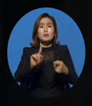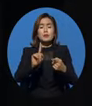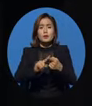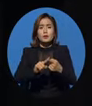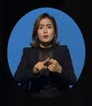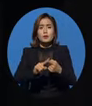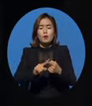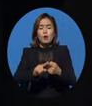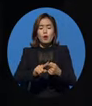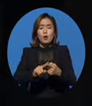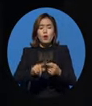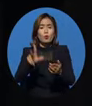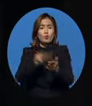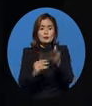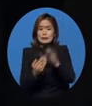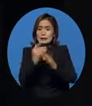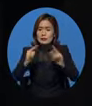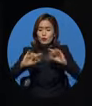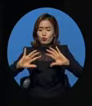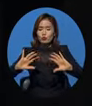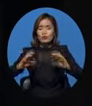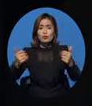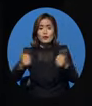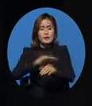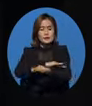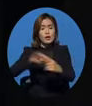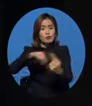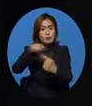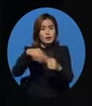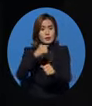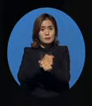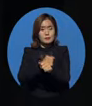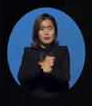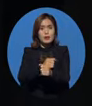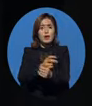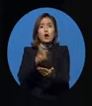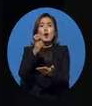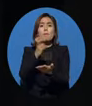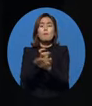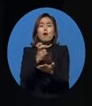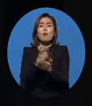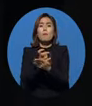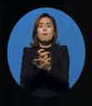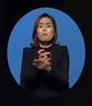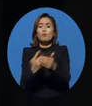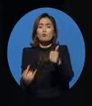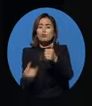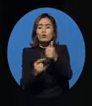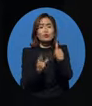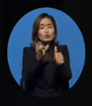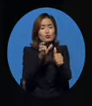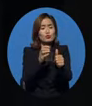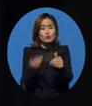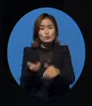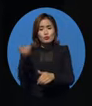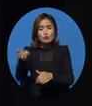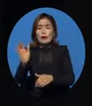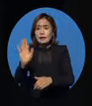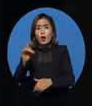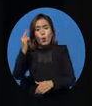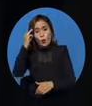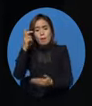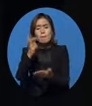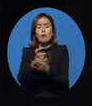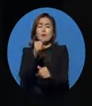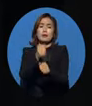잡히지 않도록 국회를 효과적으로 운영하겠습니다 법사위를 우리가 내주지 못하는 것은 바로 이런 효과적인 개혁 입법을